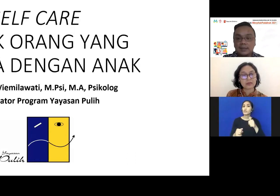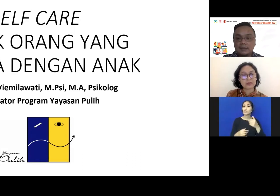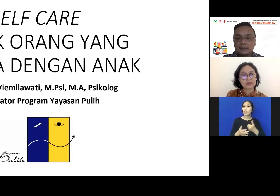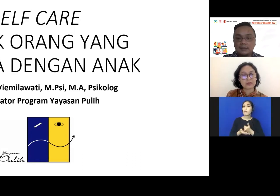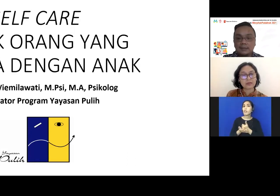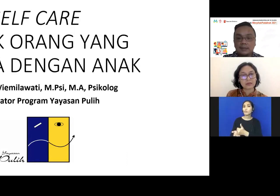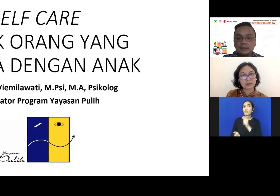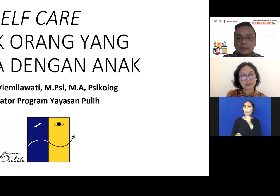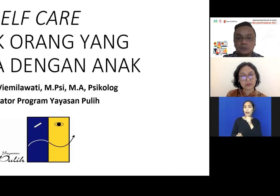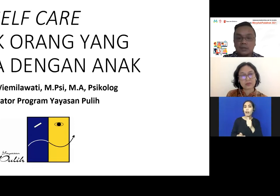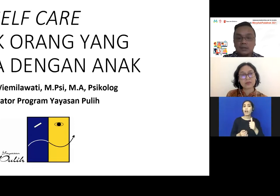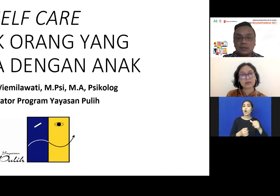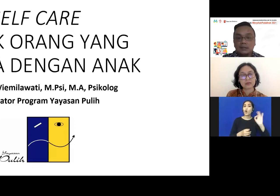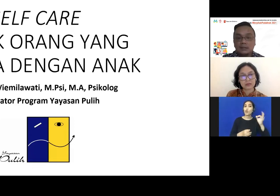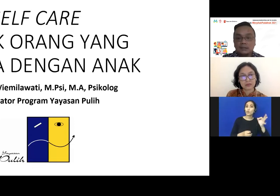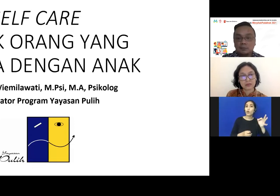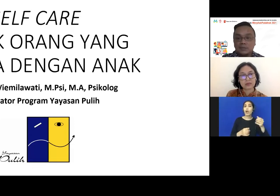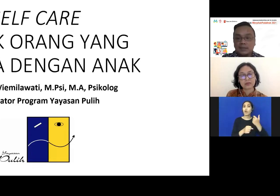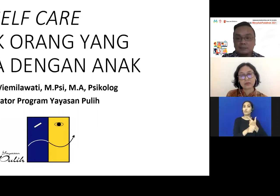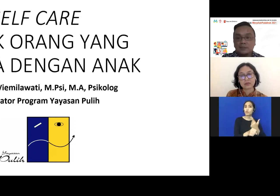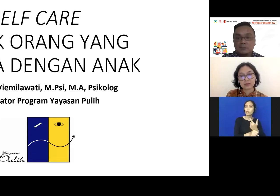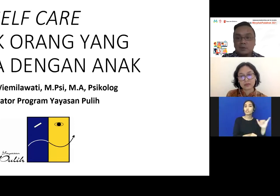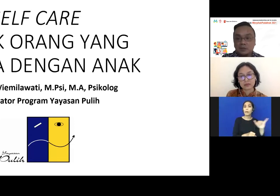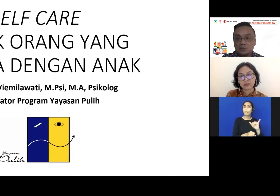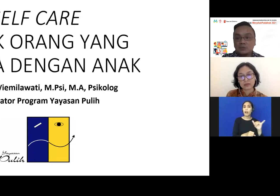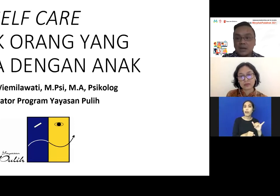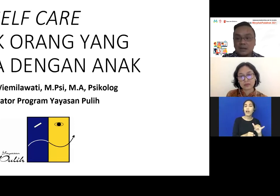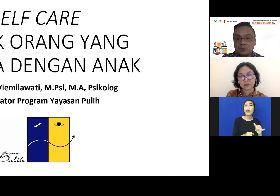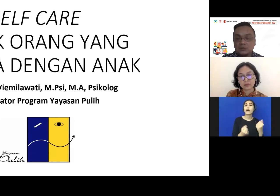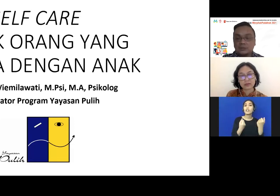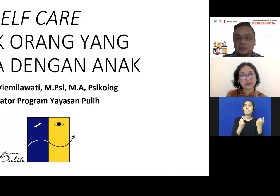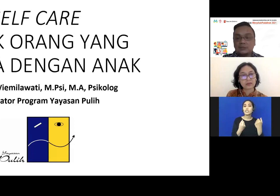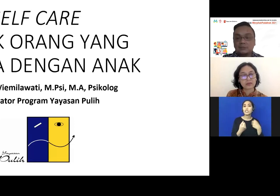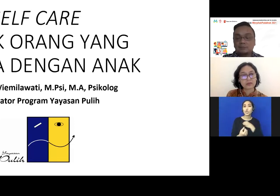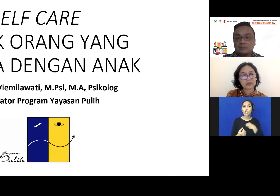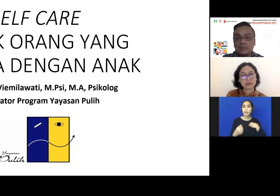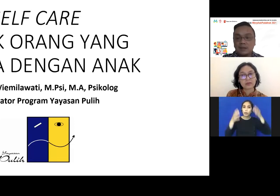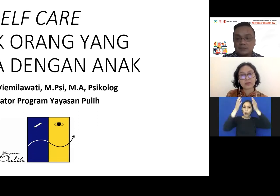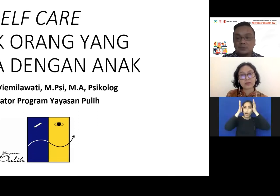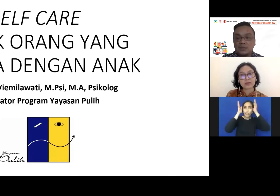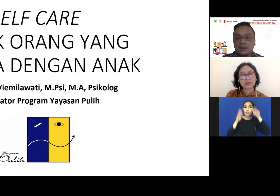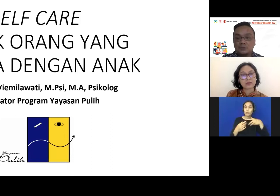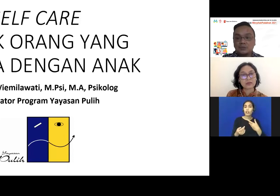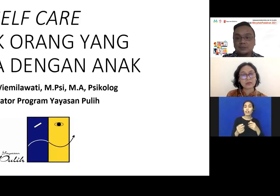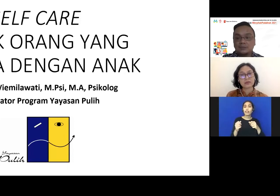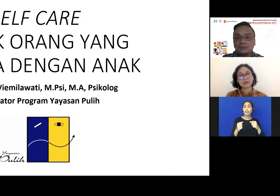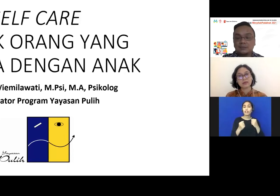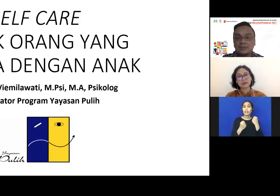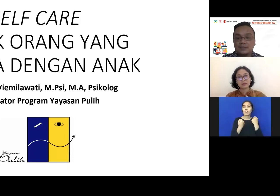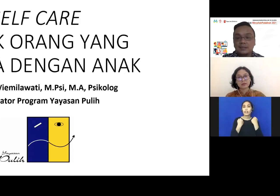tenaga kesehatan yang lainnya. Dan juga Ibu Siti Halimah juga bahwa orang tua juga harus dan pengasuh juga